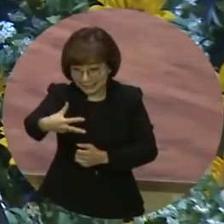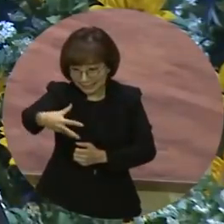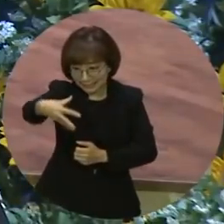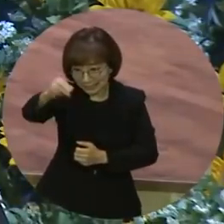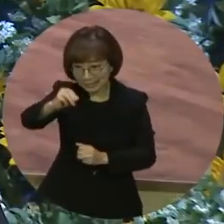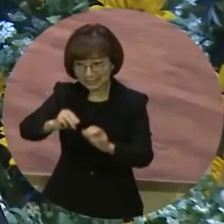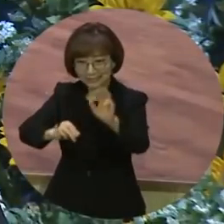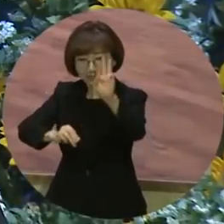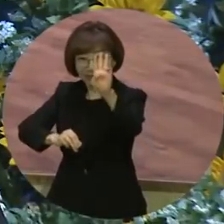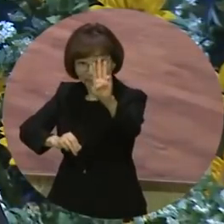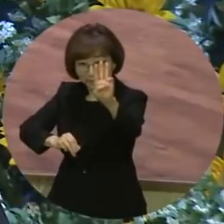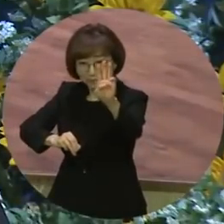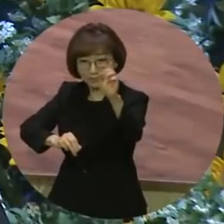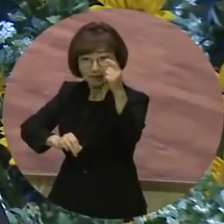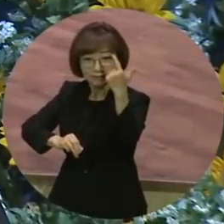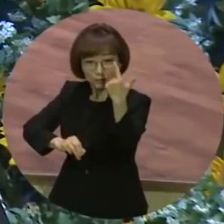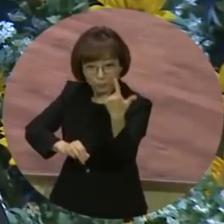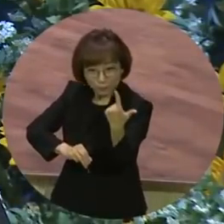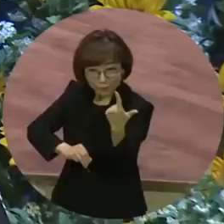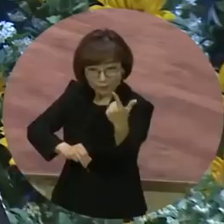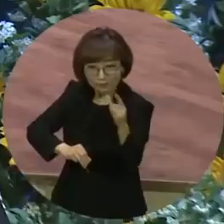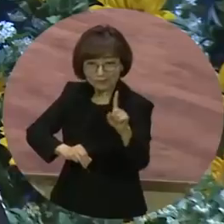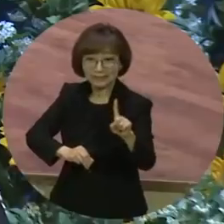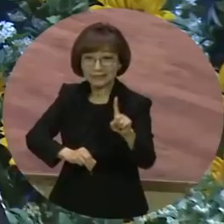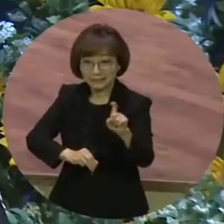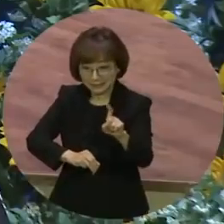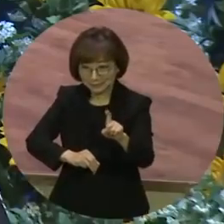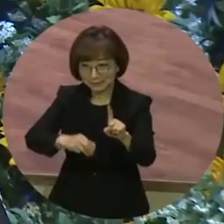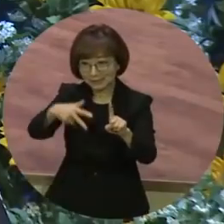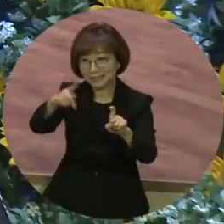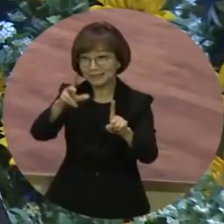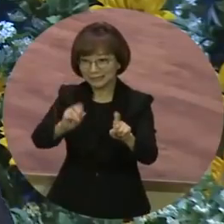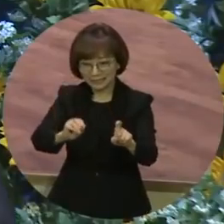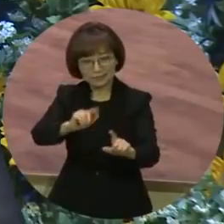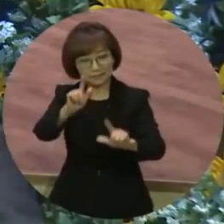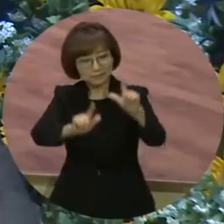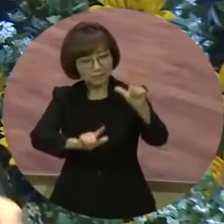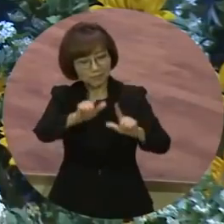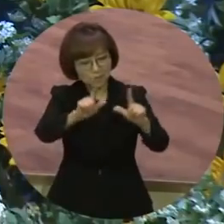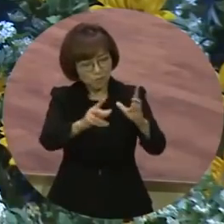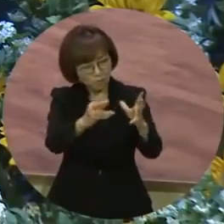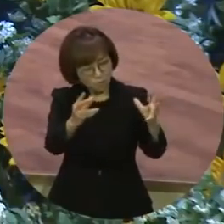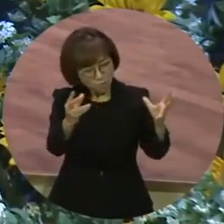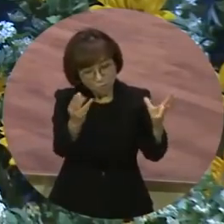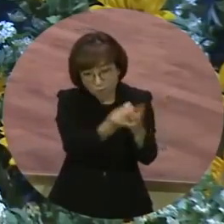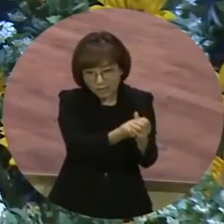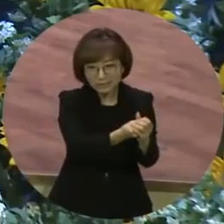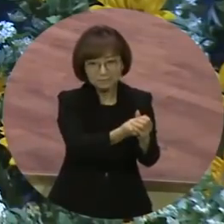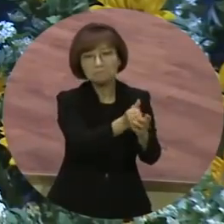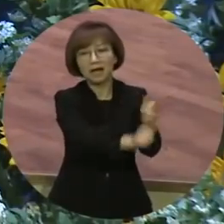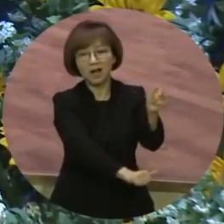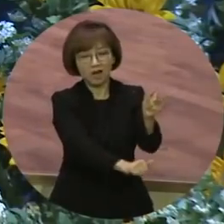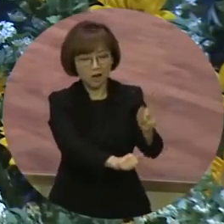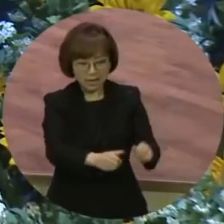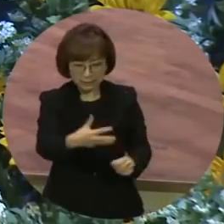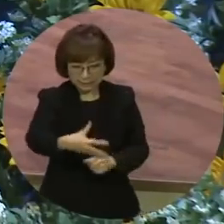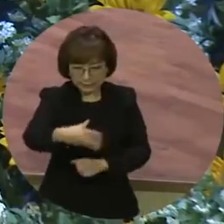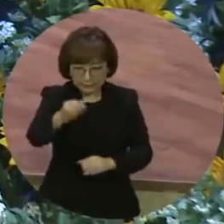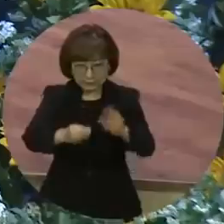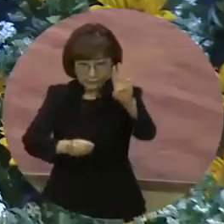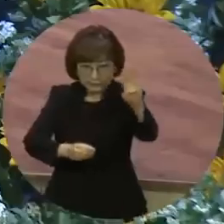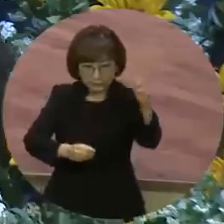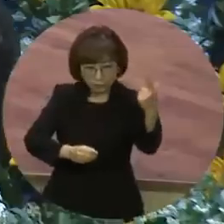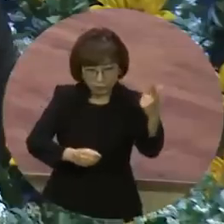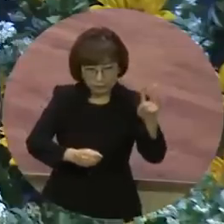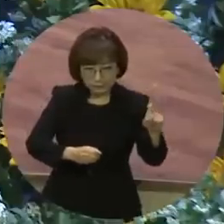3장, 창세기 6장, 창세기 11장 이렇게 이것이 마치 복음인 줄 알고 이것이 다인